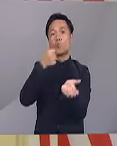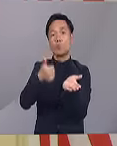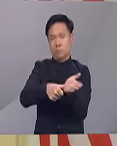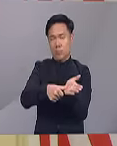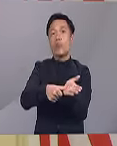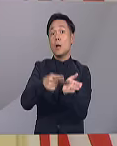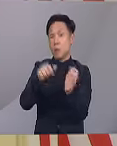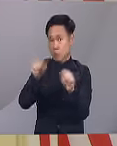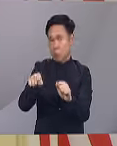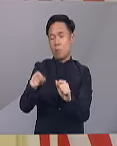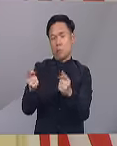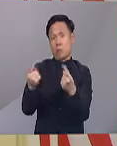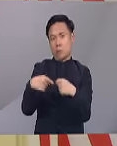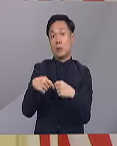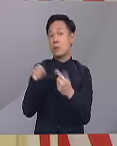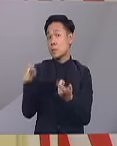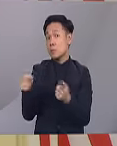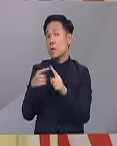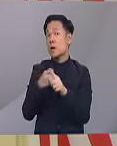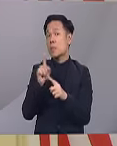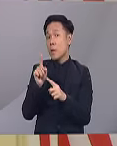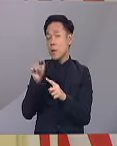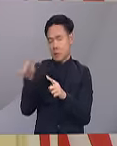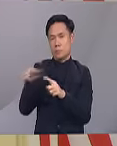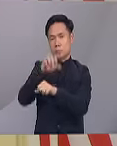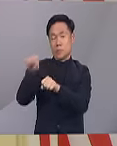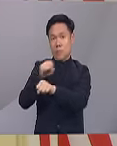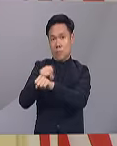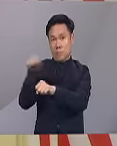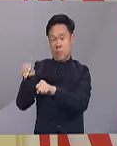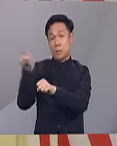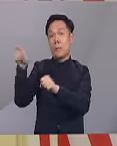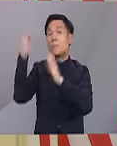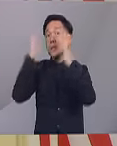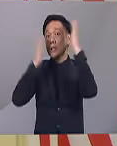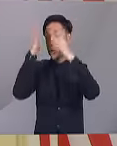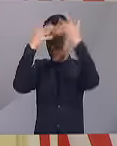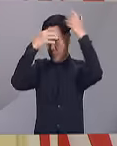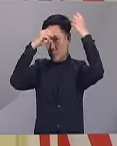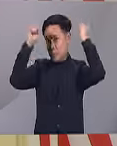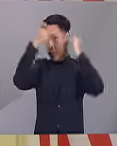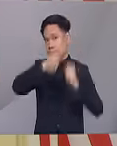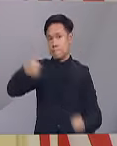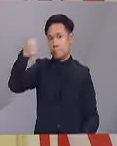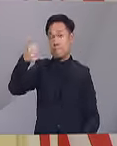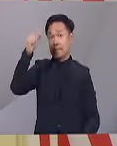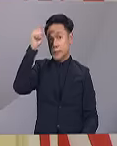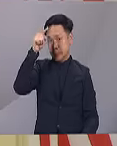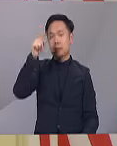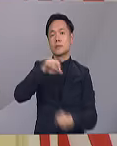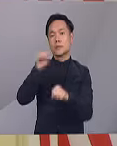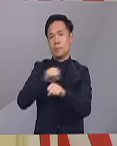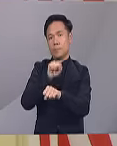ke negara kita melalui pejabat kedutaan kita di Singapura, pejabat pesuruhjaya tinggi kita di